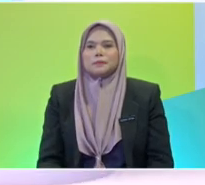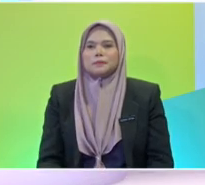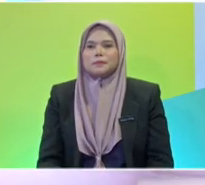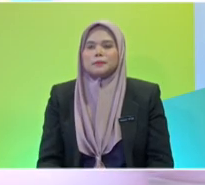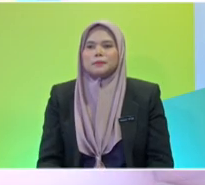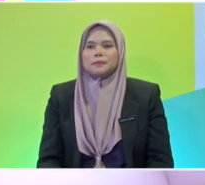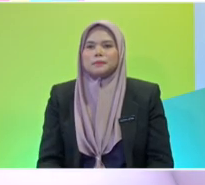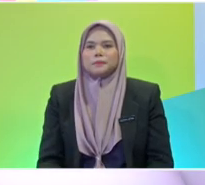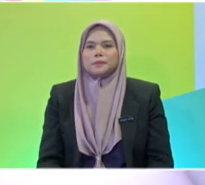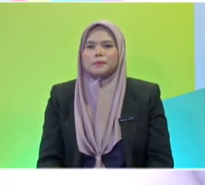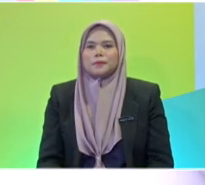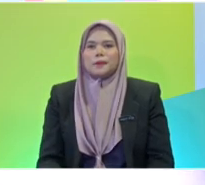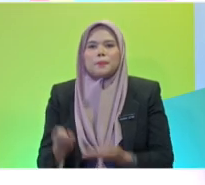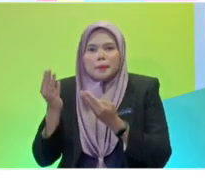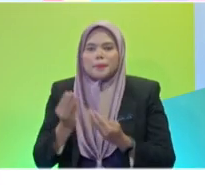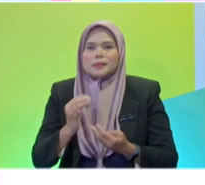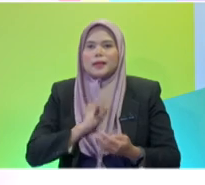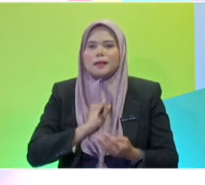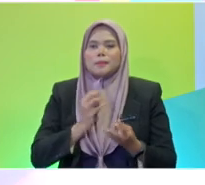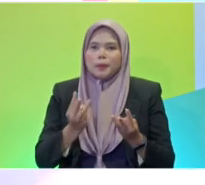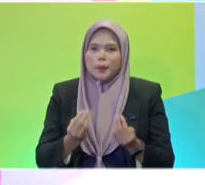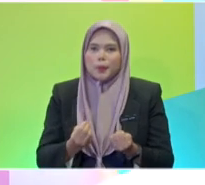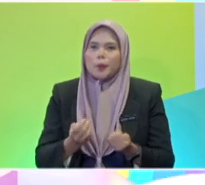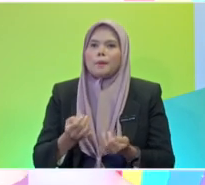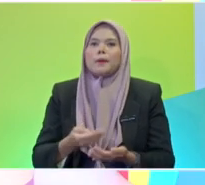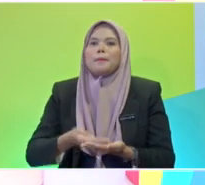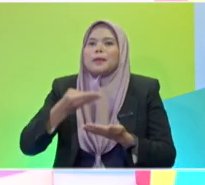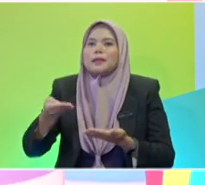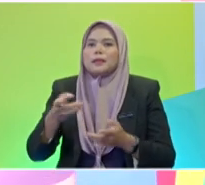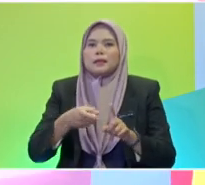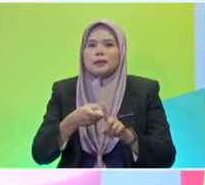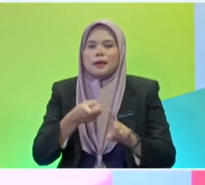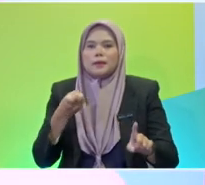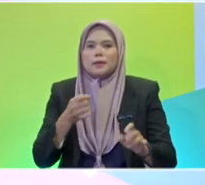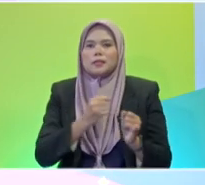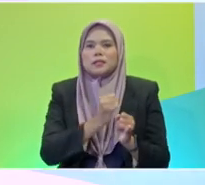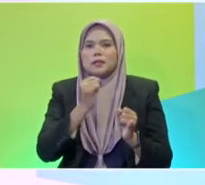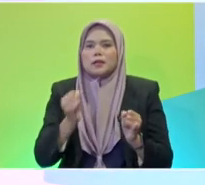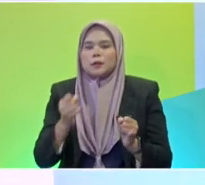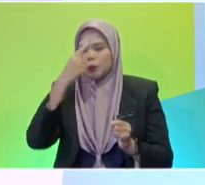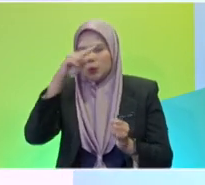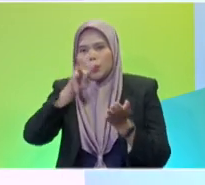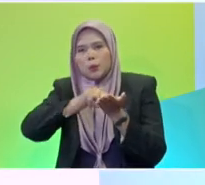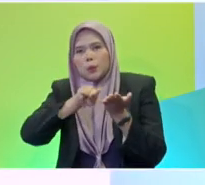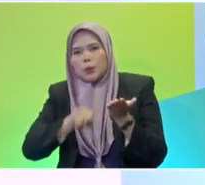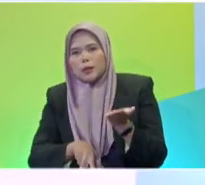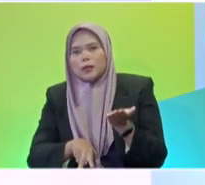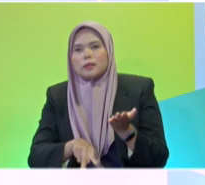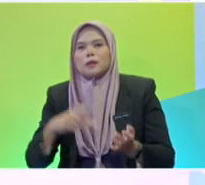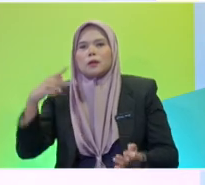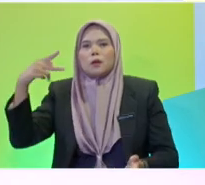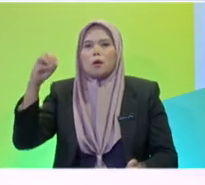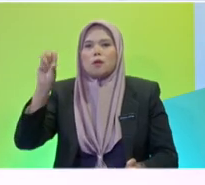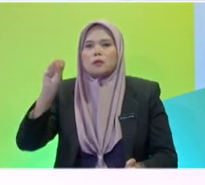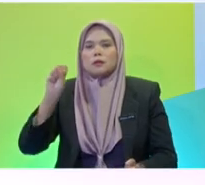pada pendapat saya saya akan membuat tempahan dari jiren untuk mengurangkan cost dan menyimak ke masa